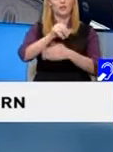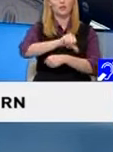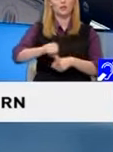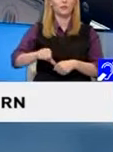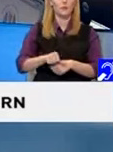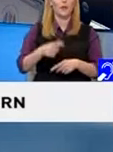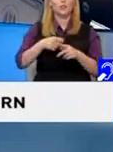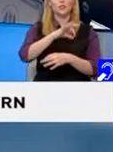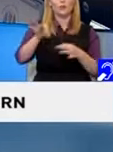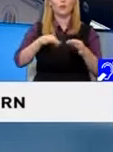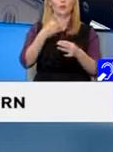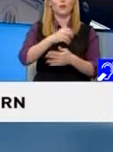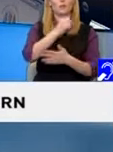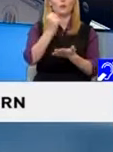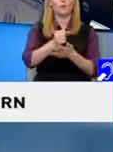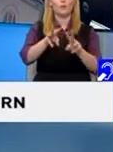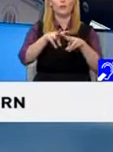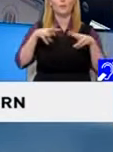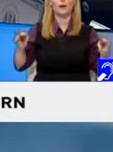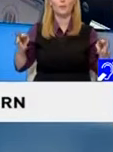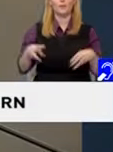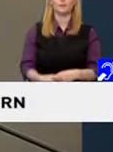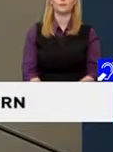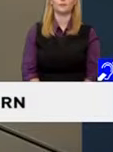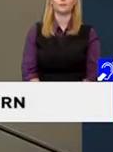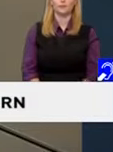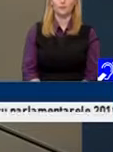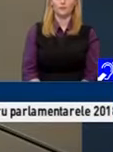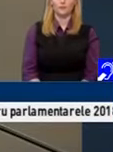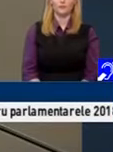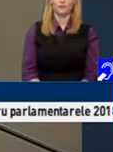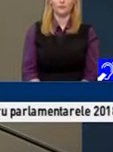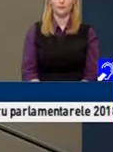Proiectul trebuie să fie aprobat și de Parlament.